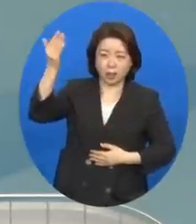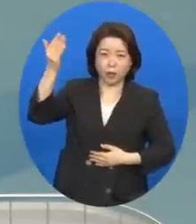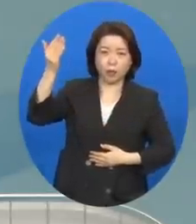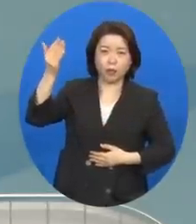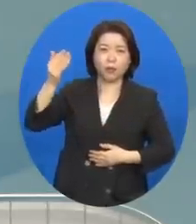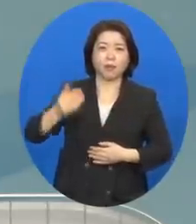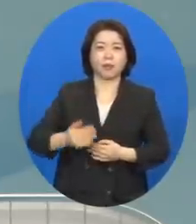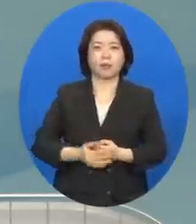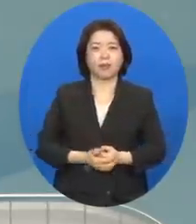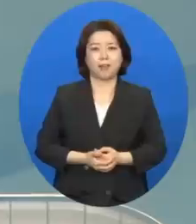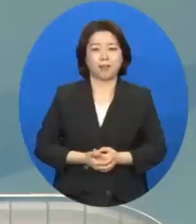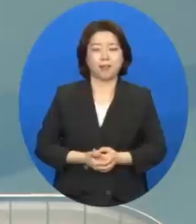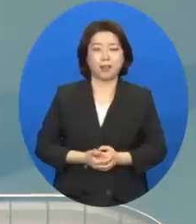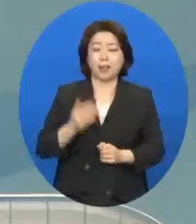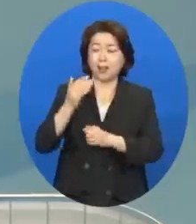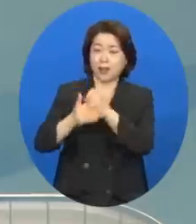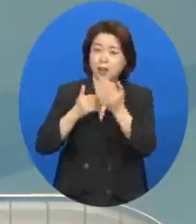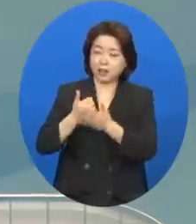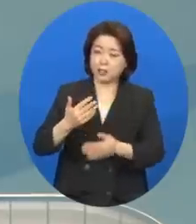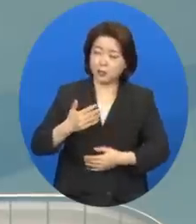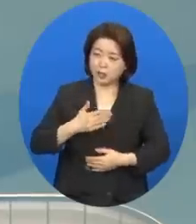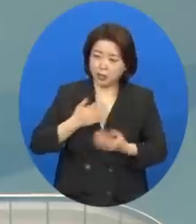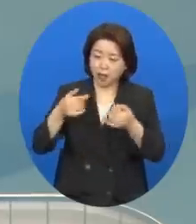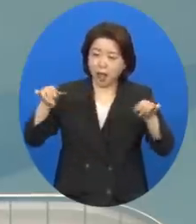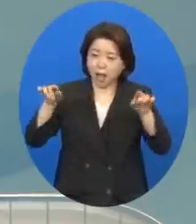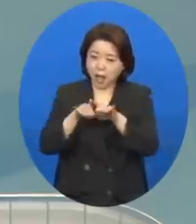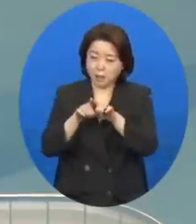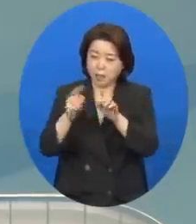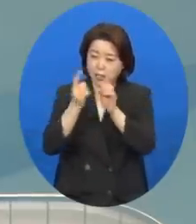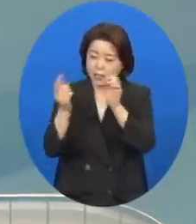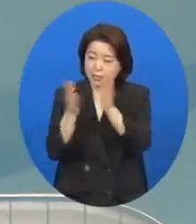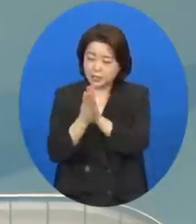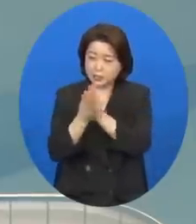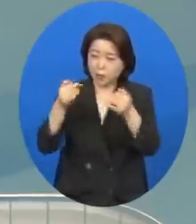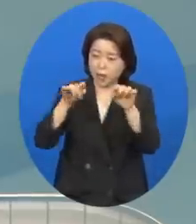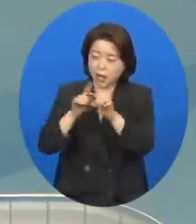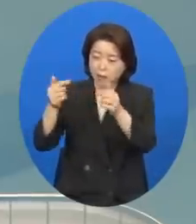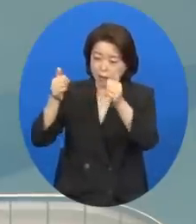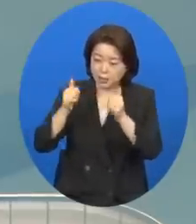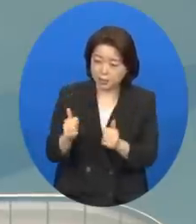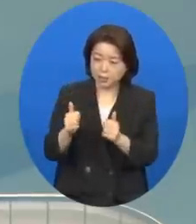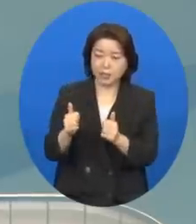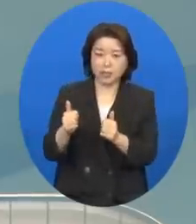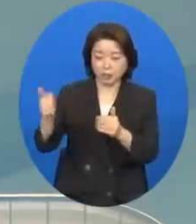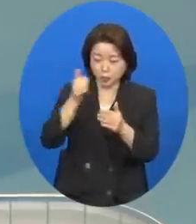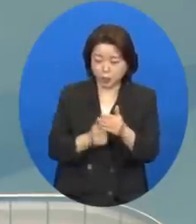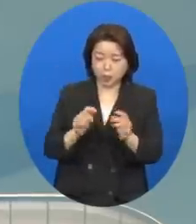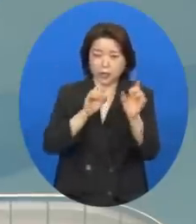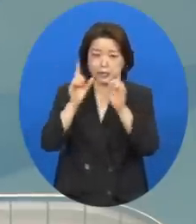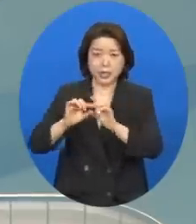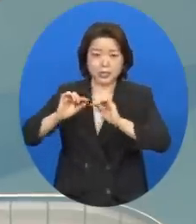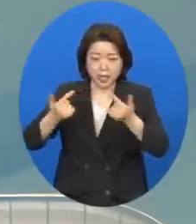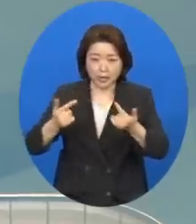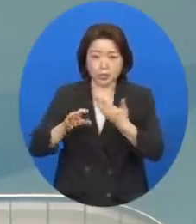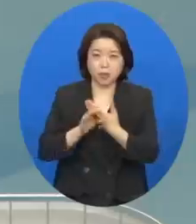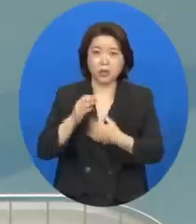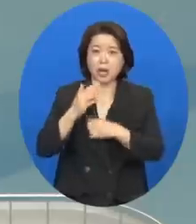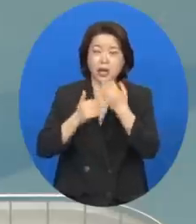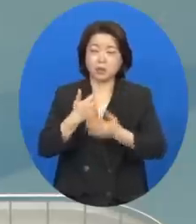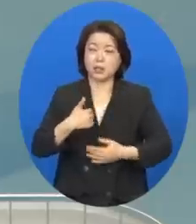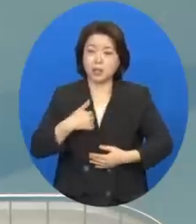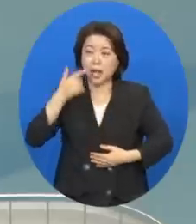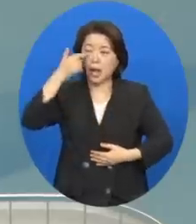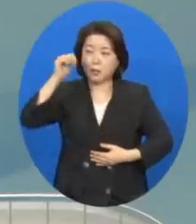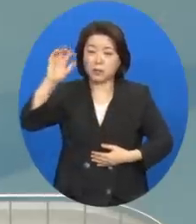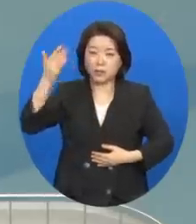하더라도 하나님과 함께 친히 같이 살지 않는다면 하나님이 내 아버지 되시는 것이 내게